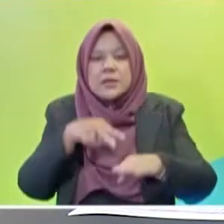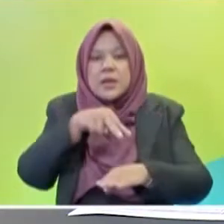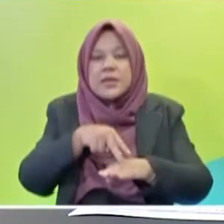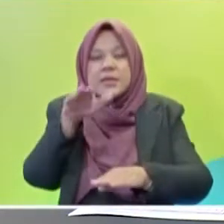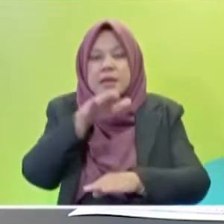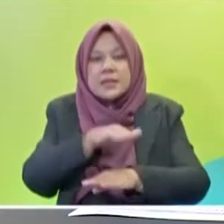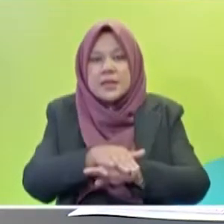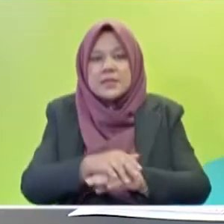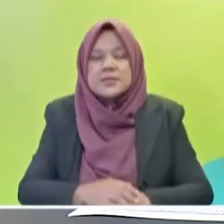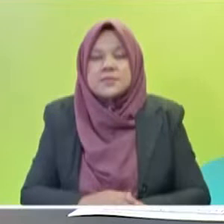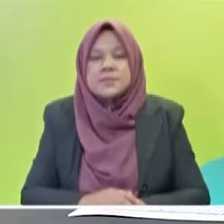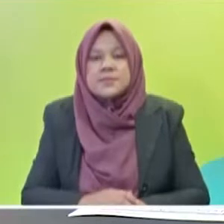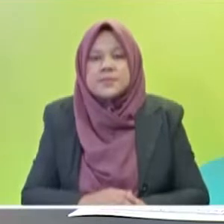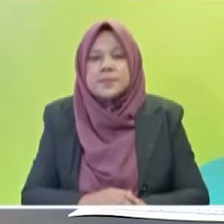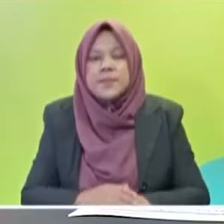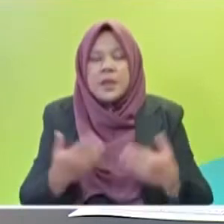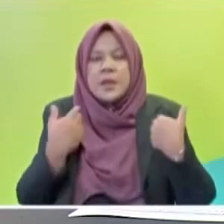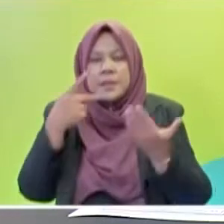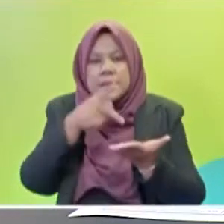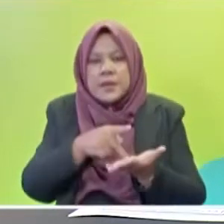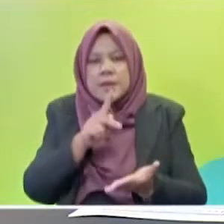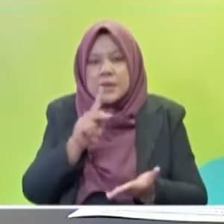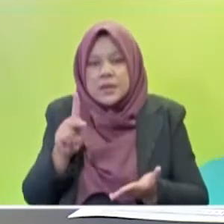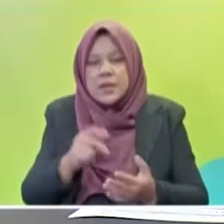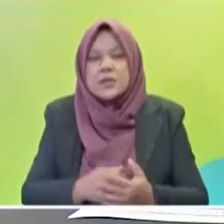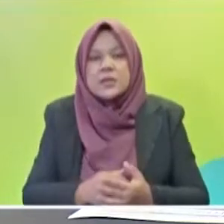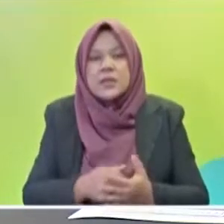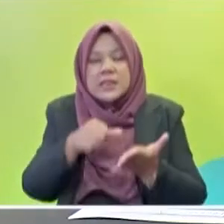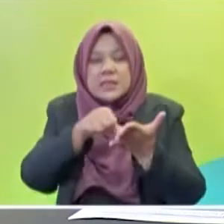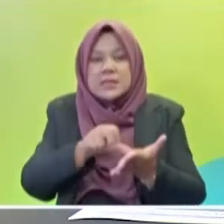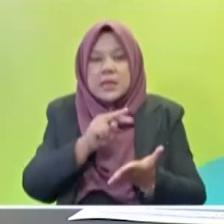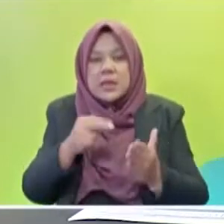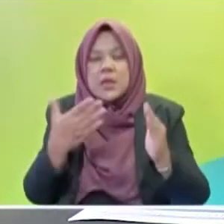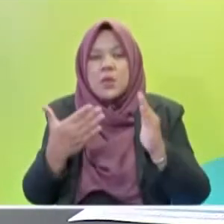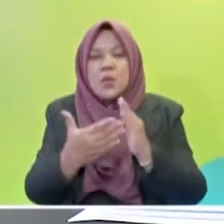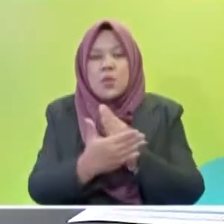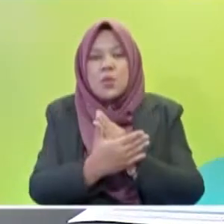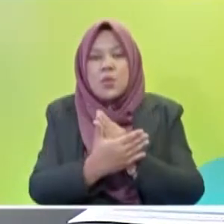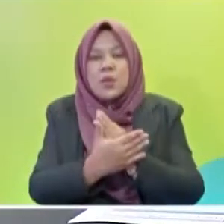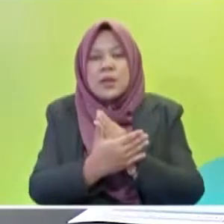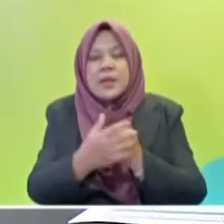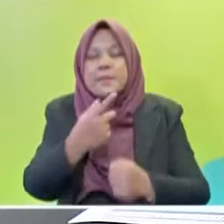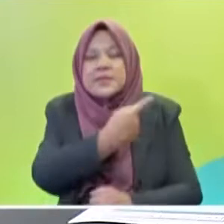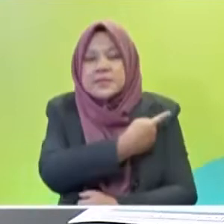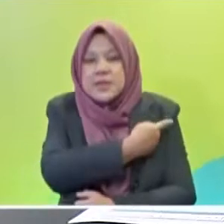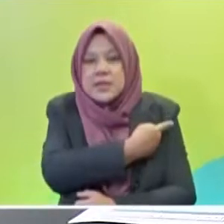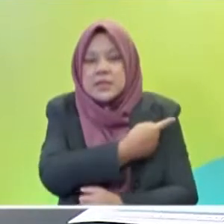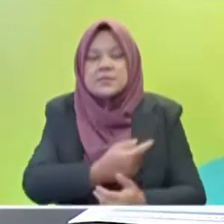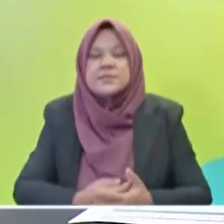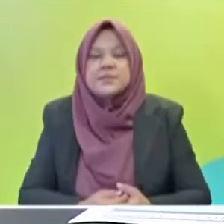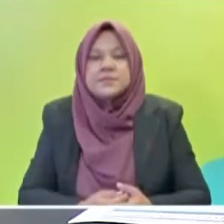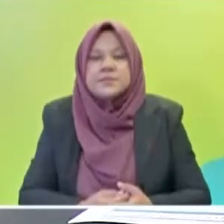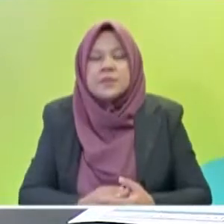apa dikenakan a Hai a36ty oli bisa gadai nah oke